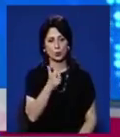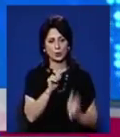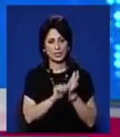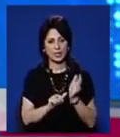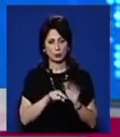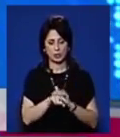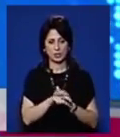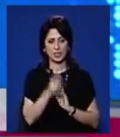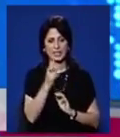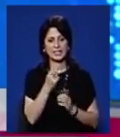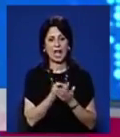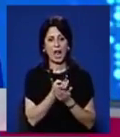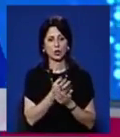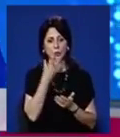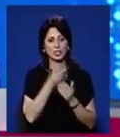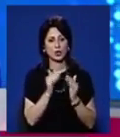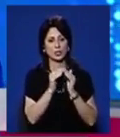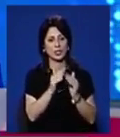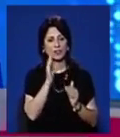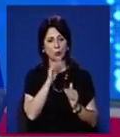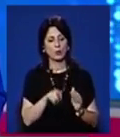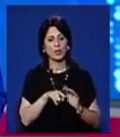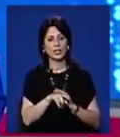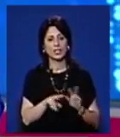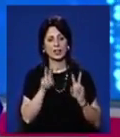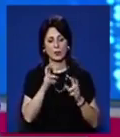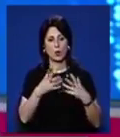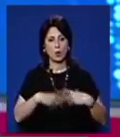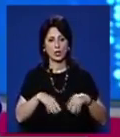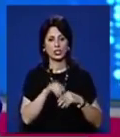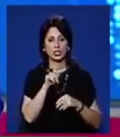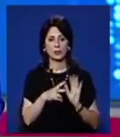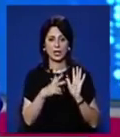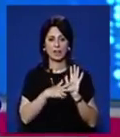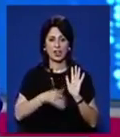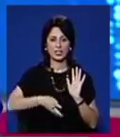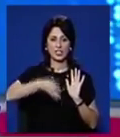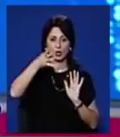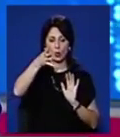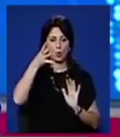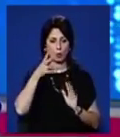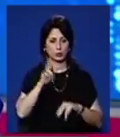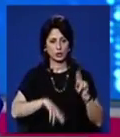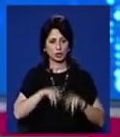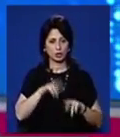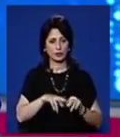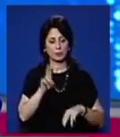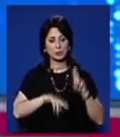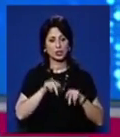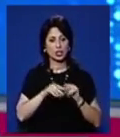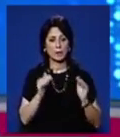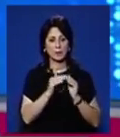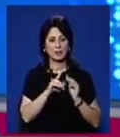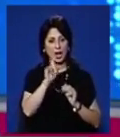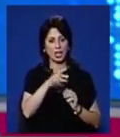560 დევნილ სალტუბოში საკუთარი სახლი ექნება მიძულებით გადაადგილებული ოჯახებისთვის 8 სართულიანი კორპუსების შენდება. მშენებლობაში